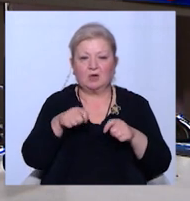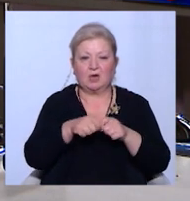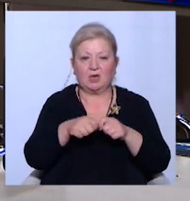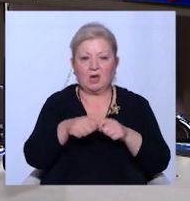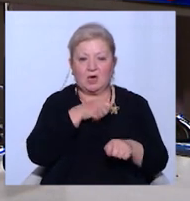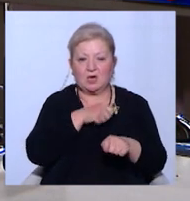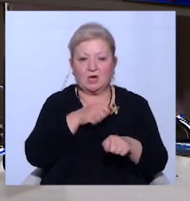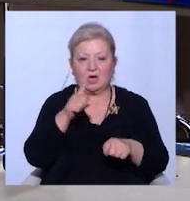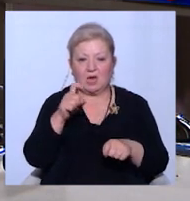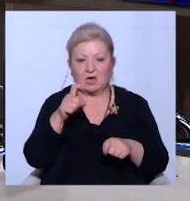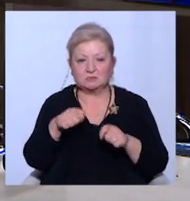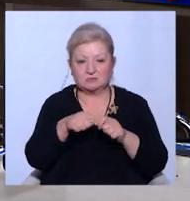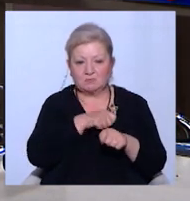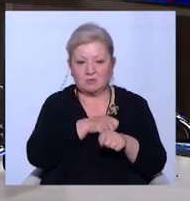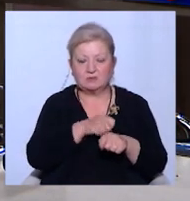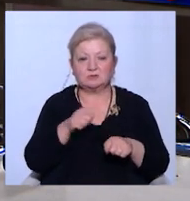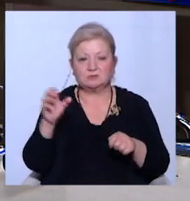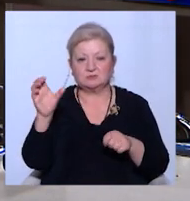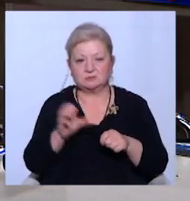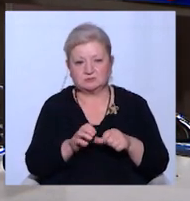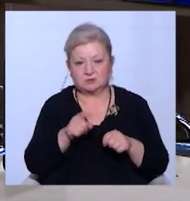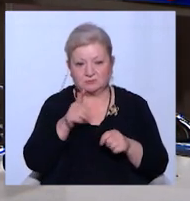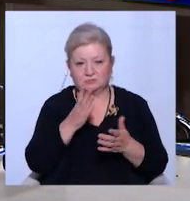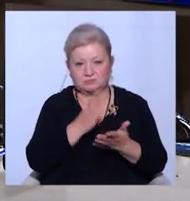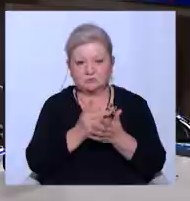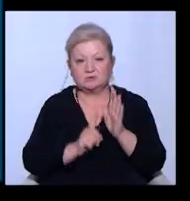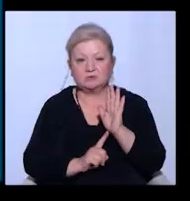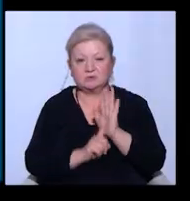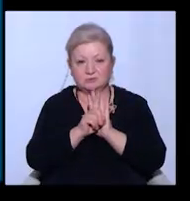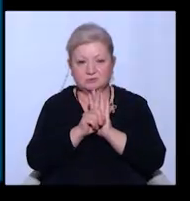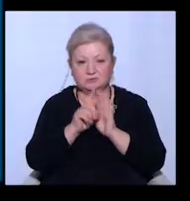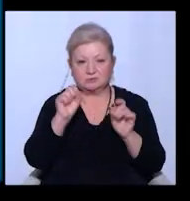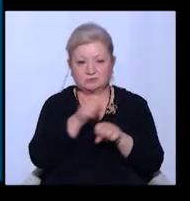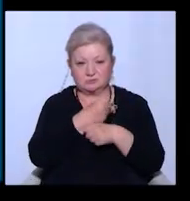იყოს. ახლა ვნახოთ როგორი მოძრაობენ ეს ბურთულები და რა იქნება.